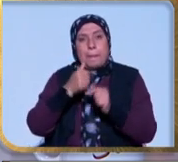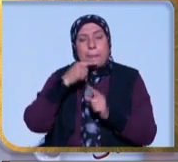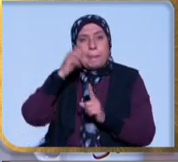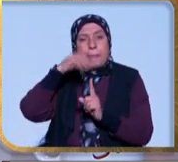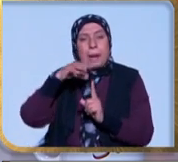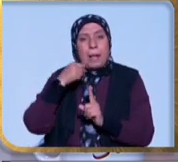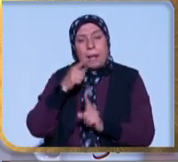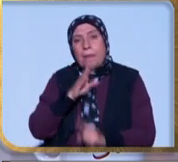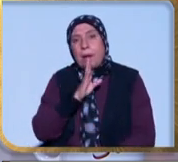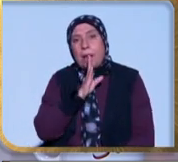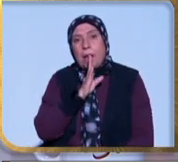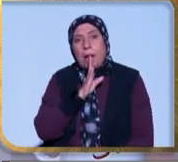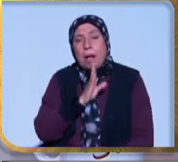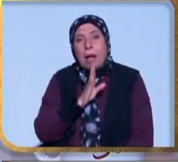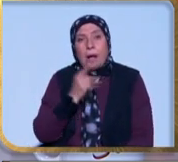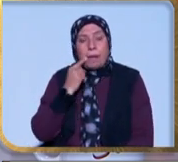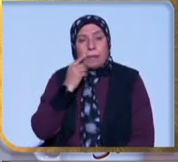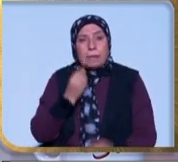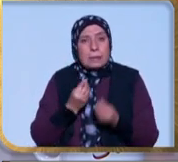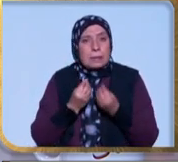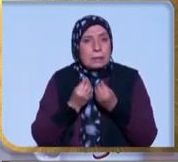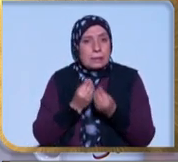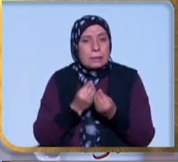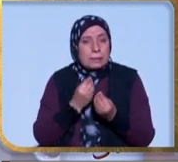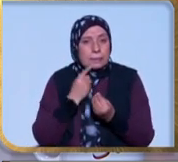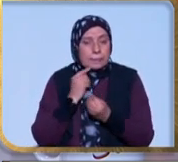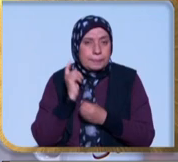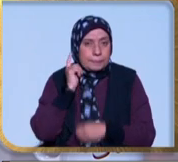بالقحط، فعم القحط والجدب،